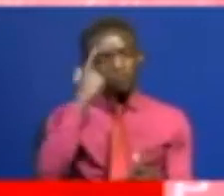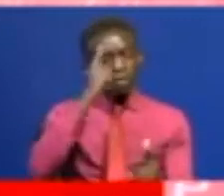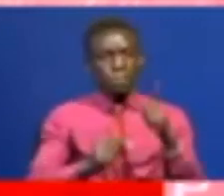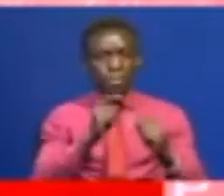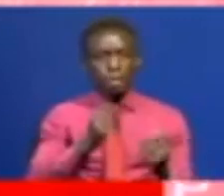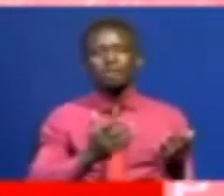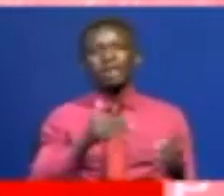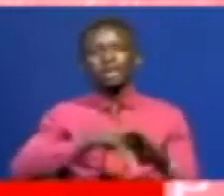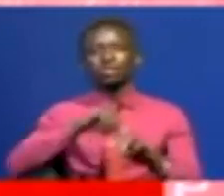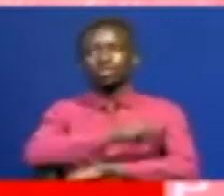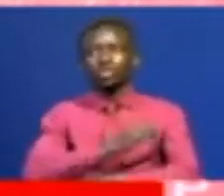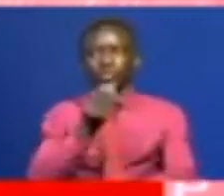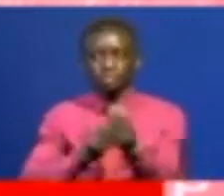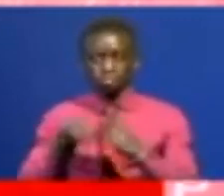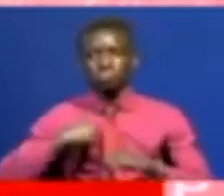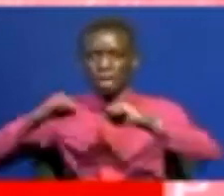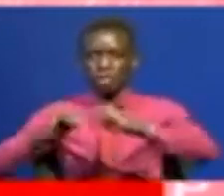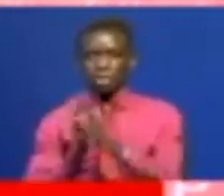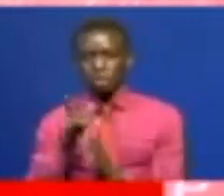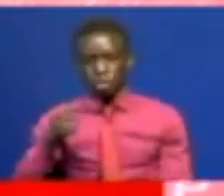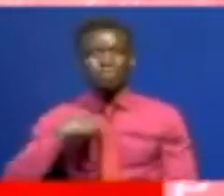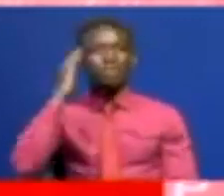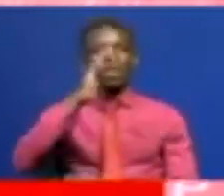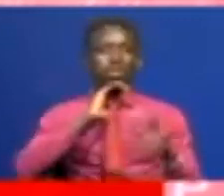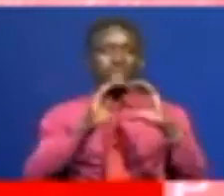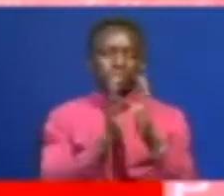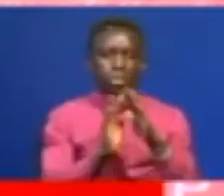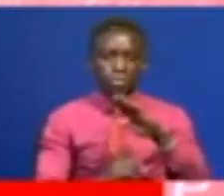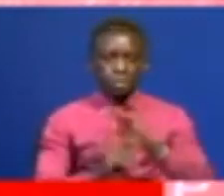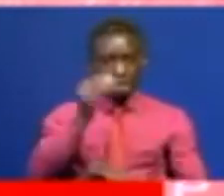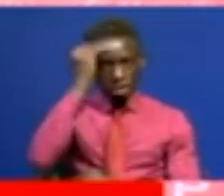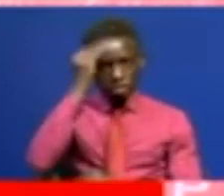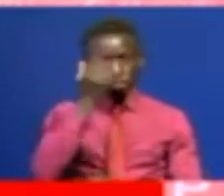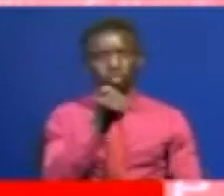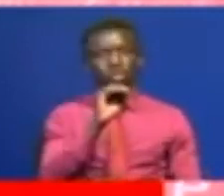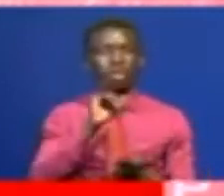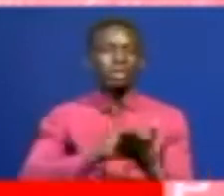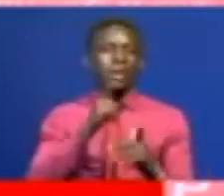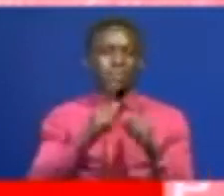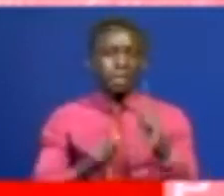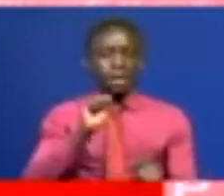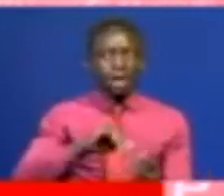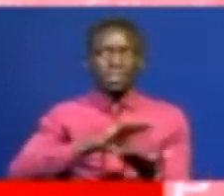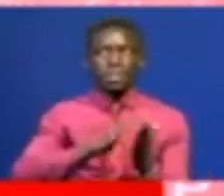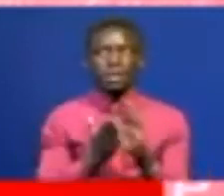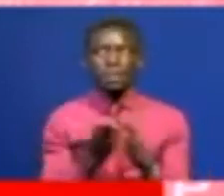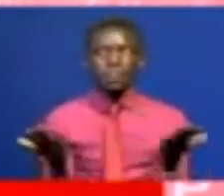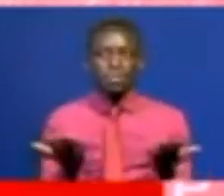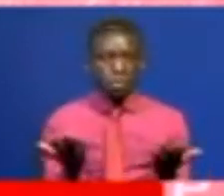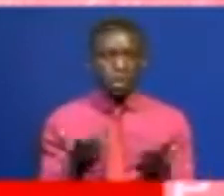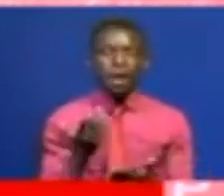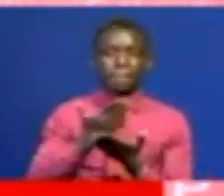agree with you and I will communicate to the Ministry of Education so that milk can be part of the package